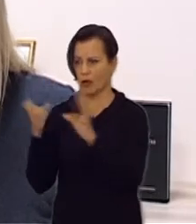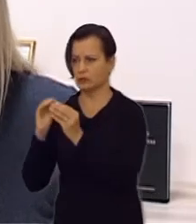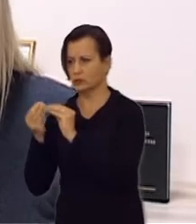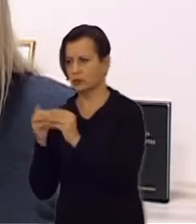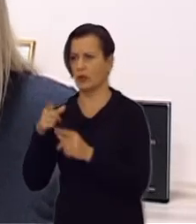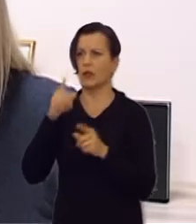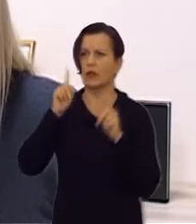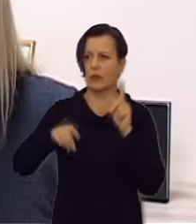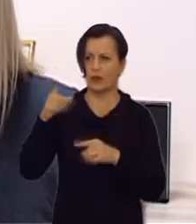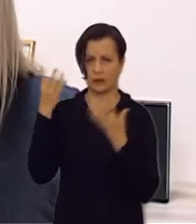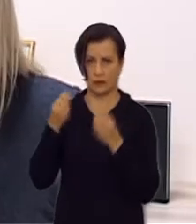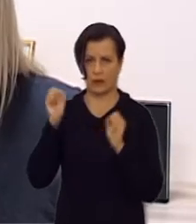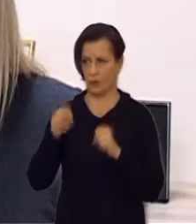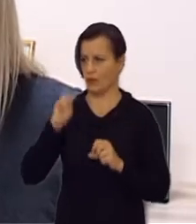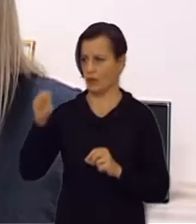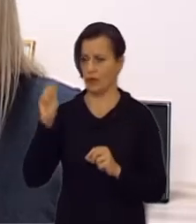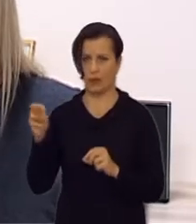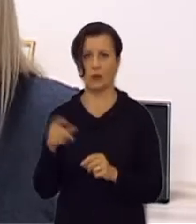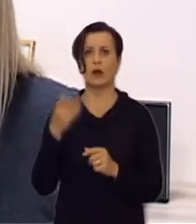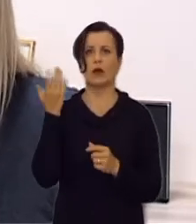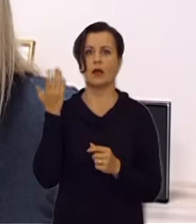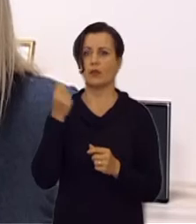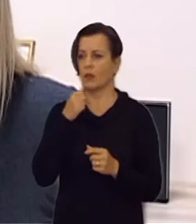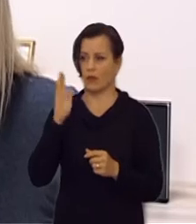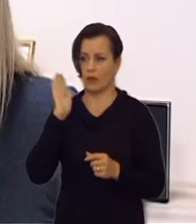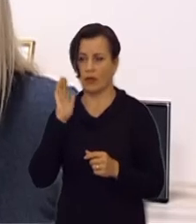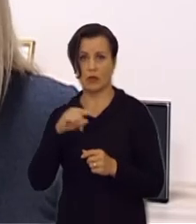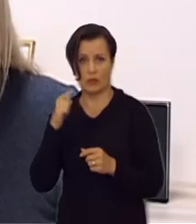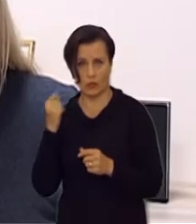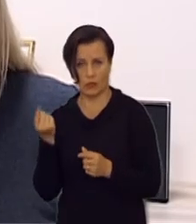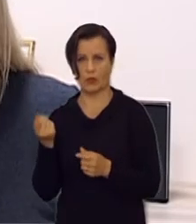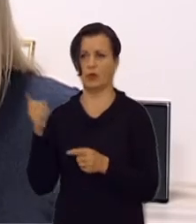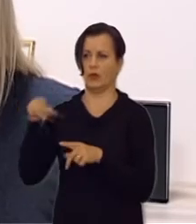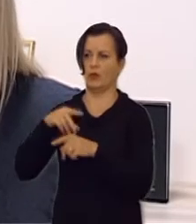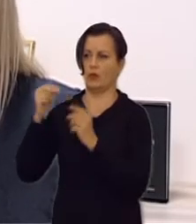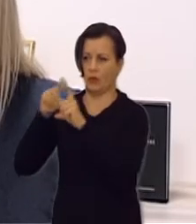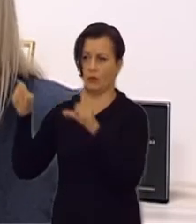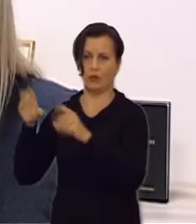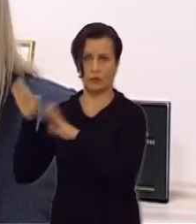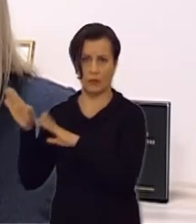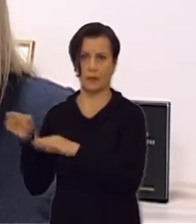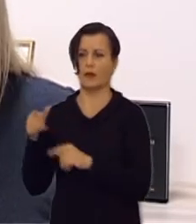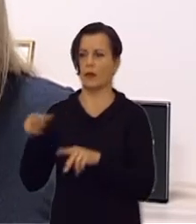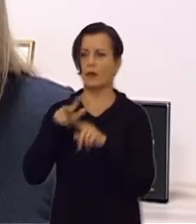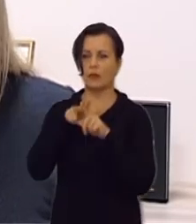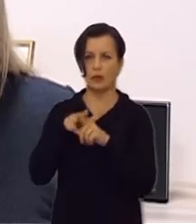nes būna dienų, kada jie negali ateiti, kada daugiau tų užsiėmimų mokykloje, mažiau matytų praktinių valandų,